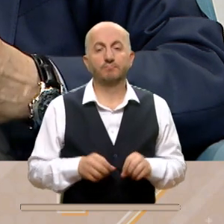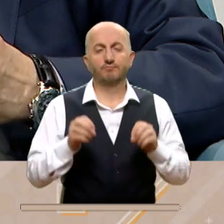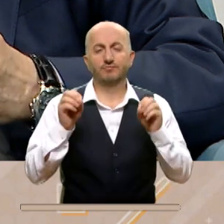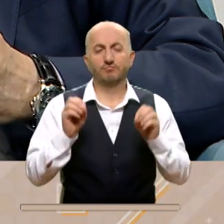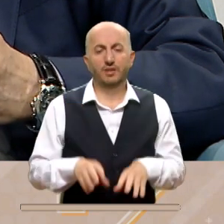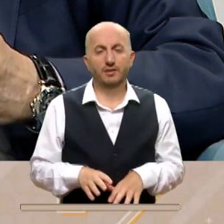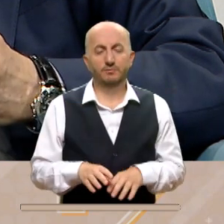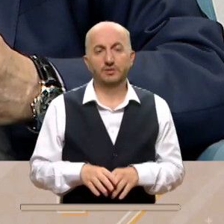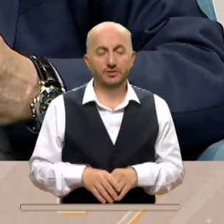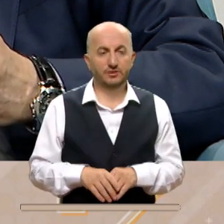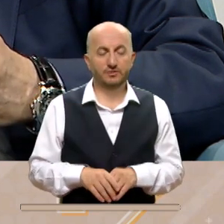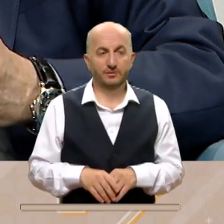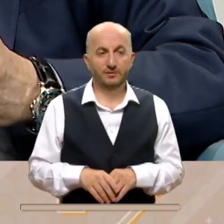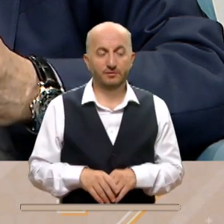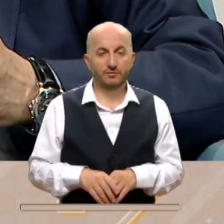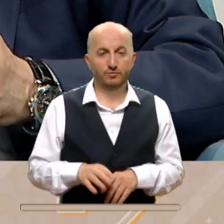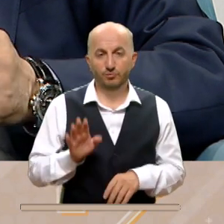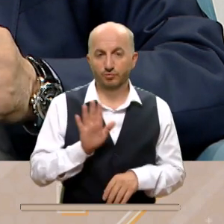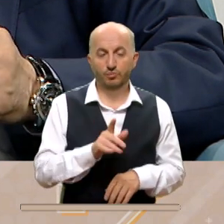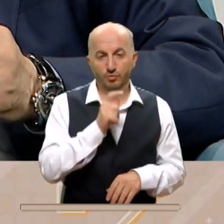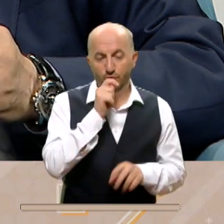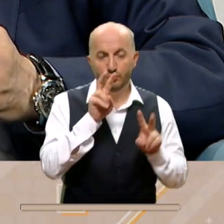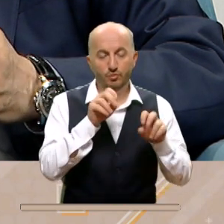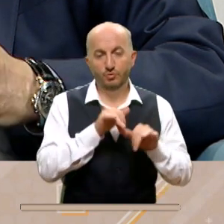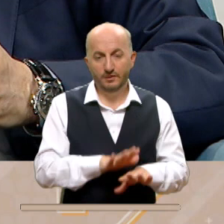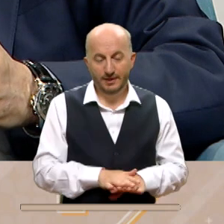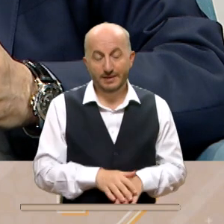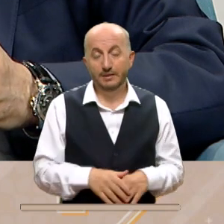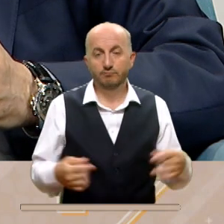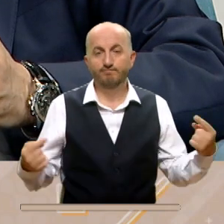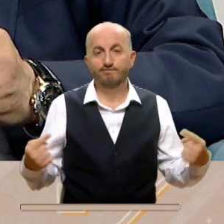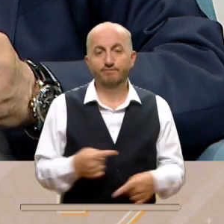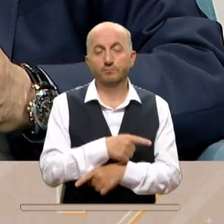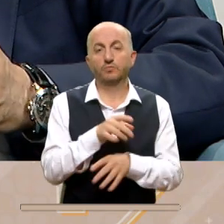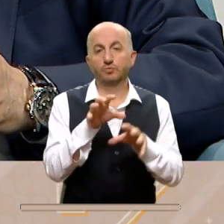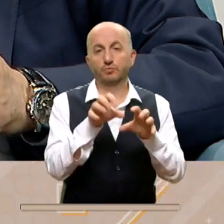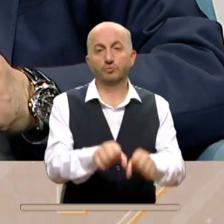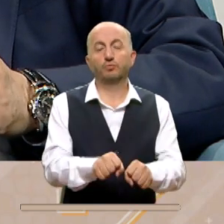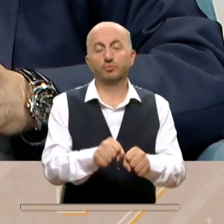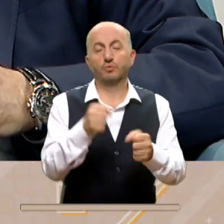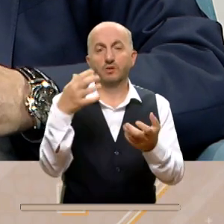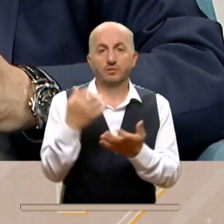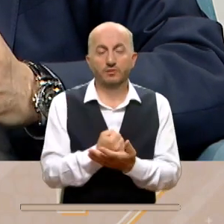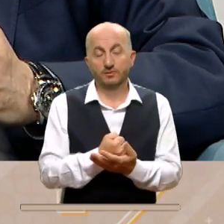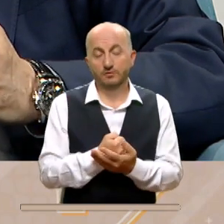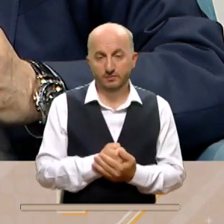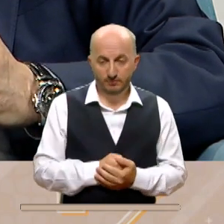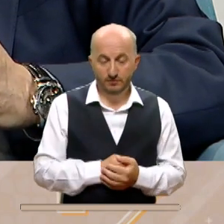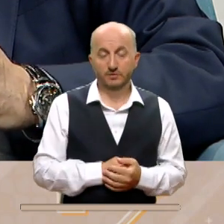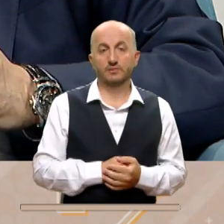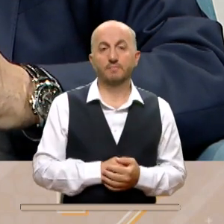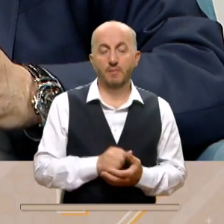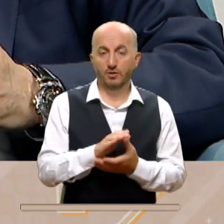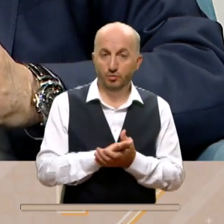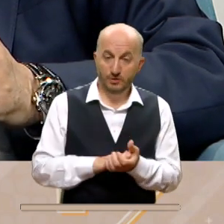bırakmış bir duruş söz konusu değil. Yok, değil. Aksine biz tuttuk ve kazanacağız, şekilde mezun